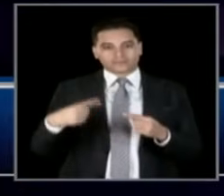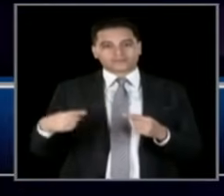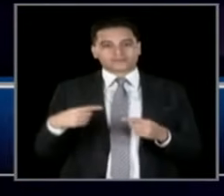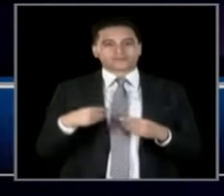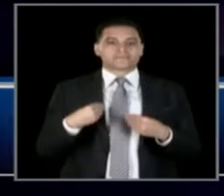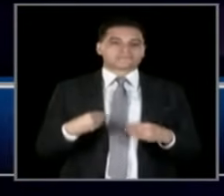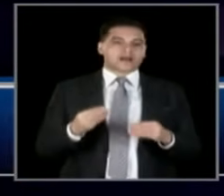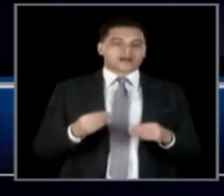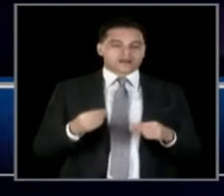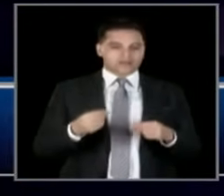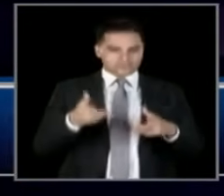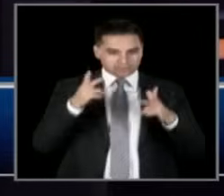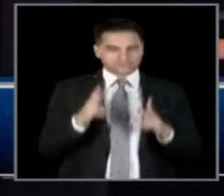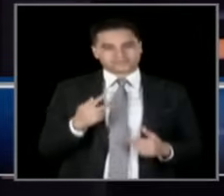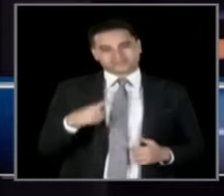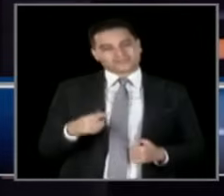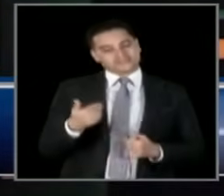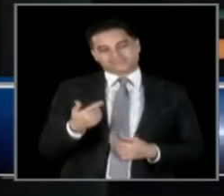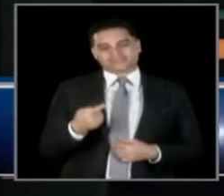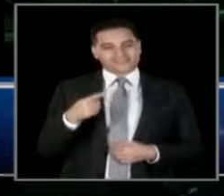طبعا إجابة صحيحة.